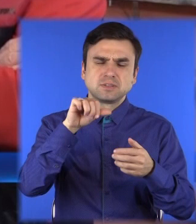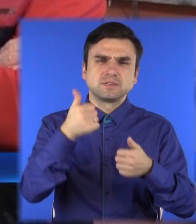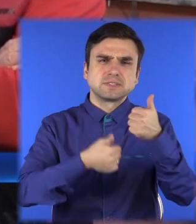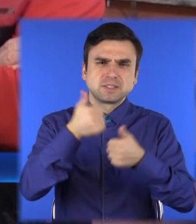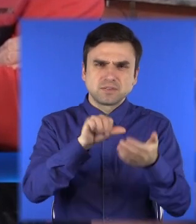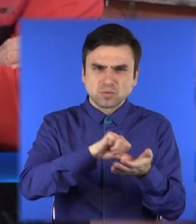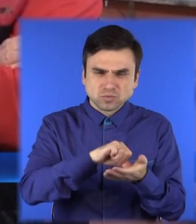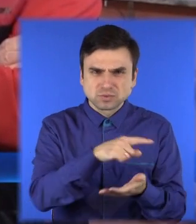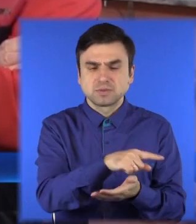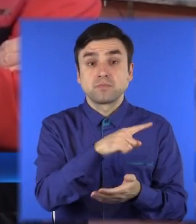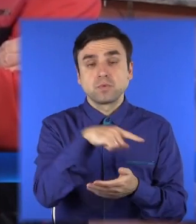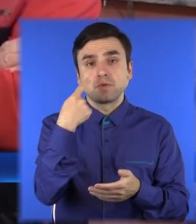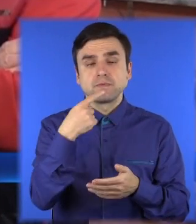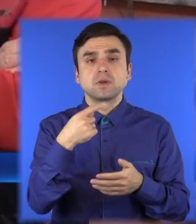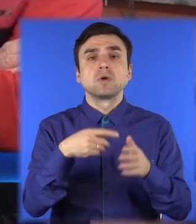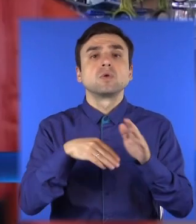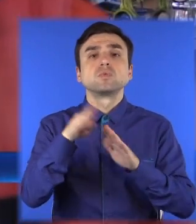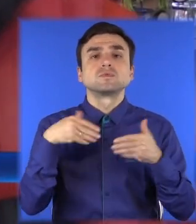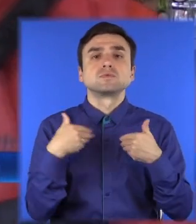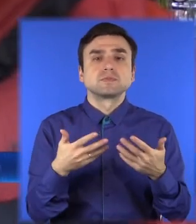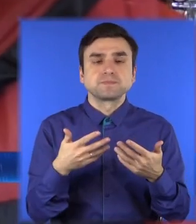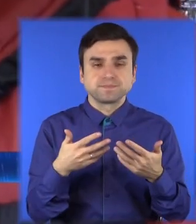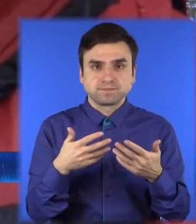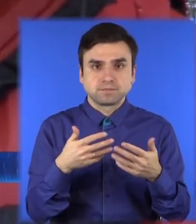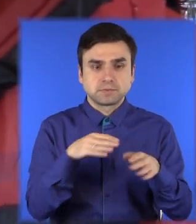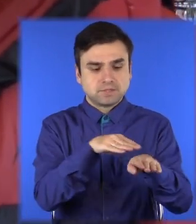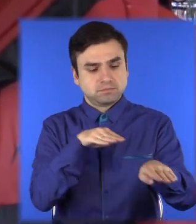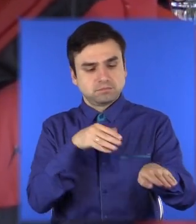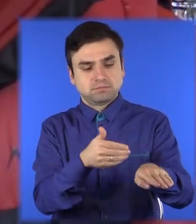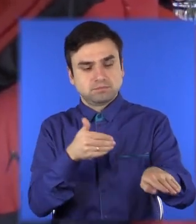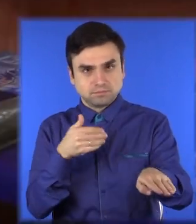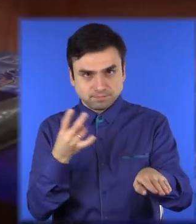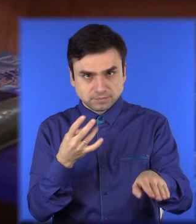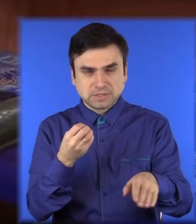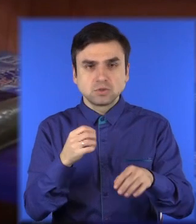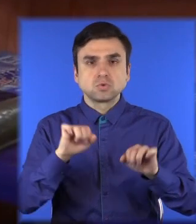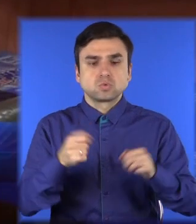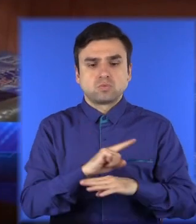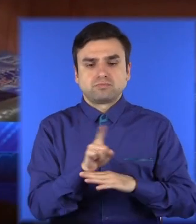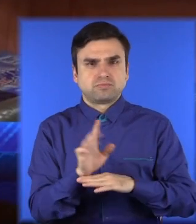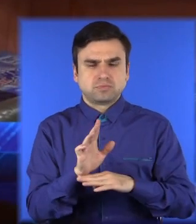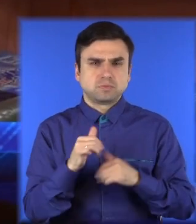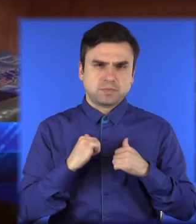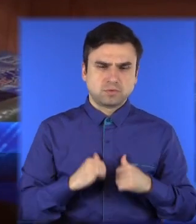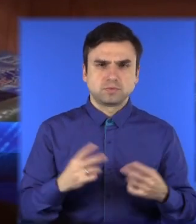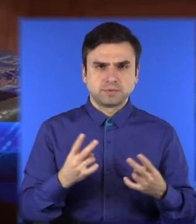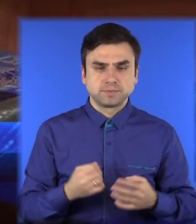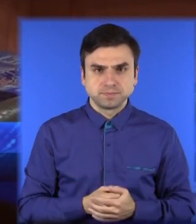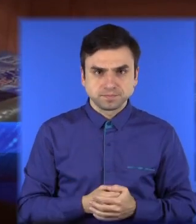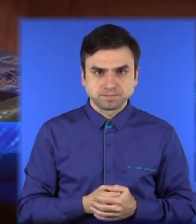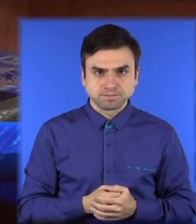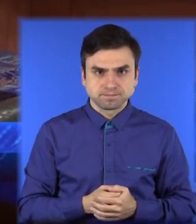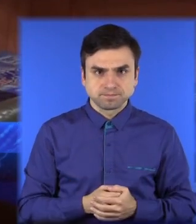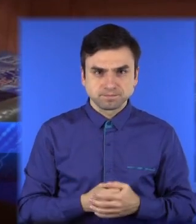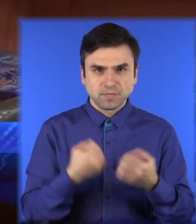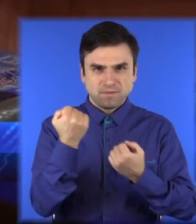складні погодні умови рекомендує водіям тримати дистанцію та підбирати оптимальну швидкість на дорозі. Хотелось бы сказать сегодня водителям